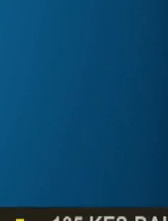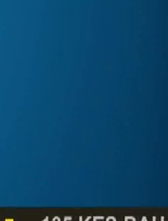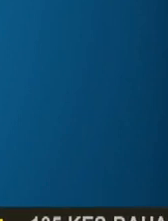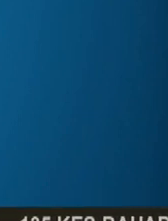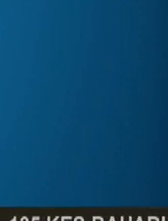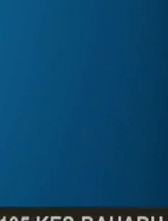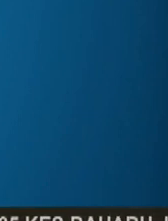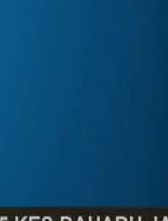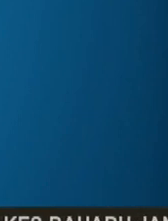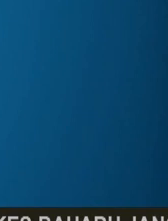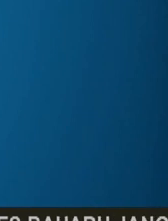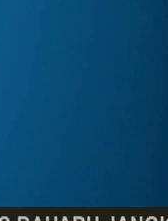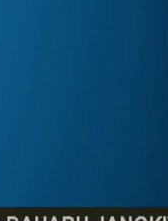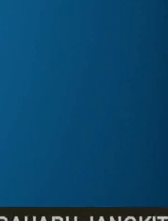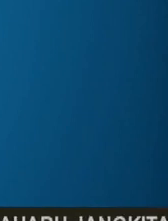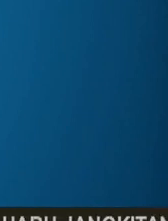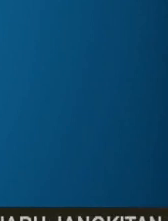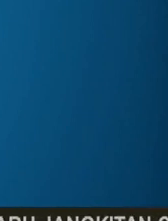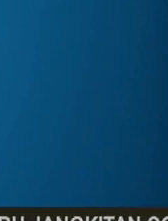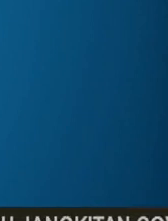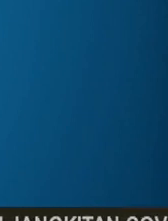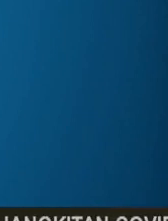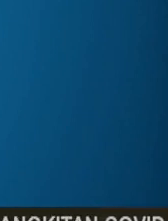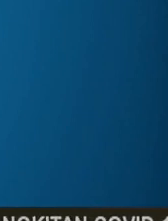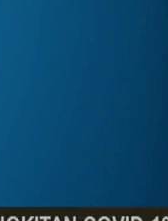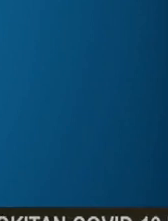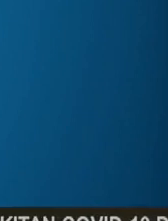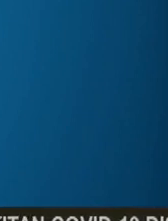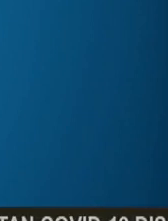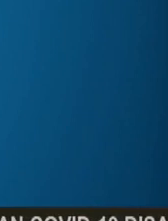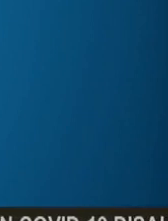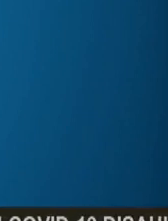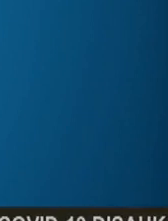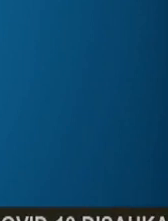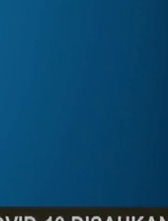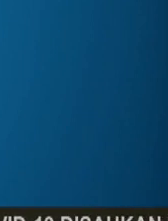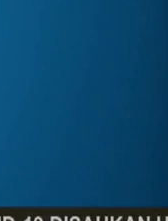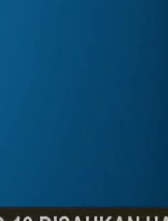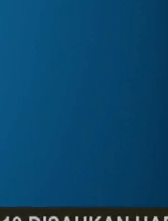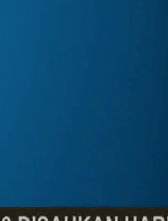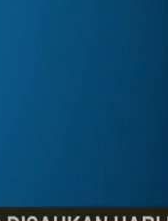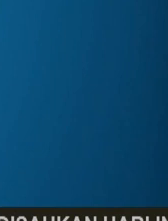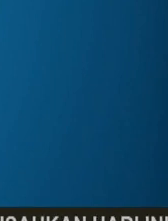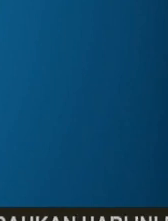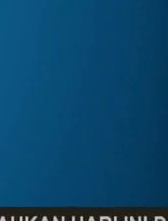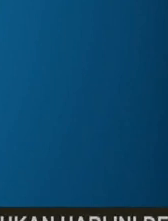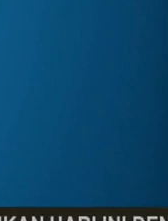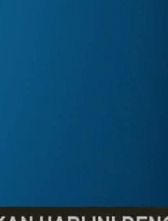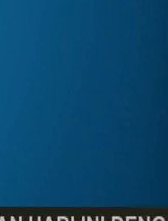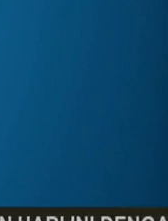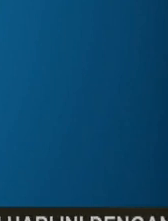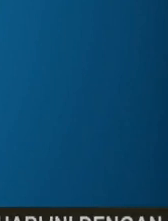orang ramai yang memerlukan penikmatan mbilan 991 boleh nah membuat panggilan ke kalian Bombay dan penyelamat